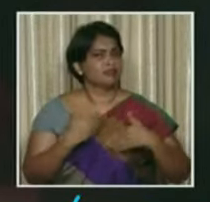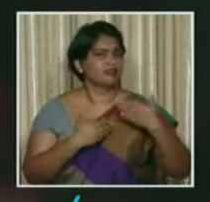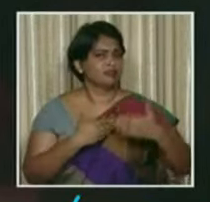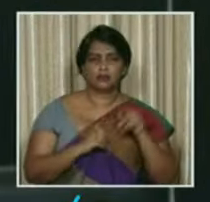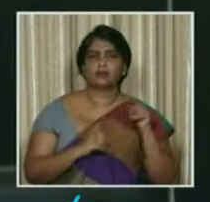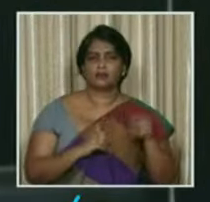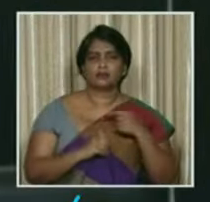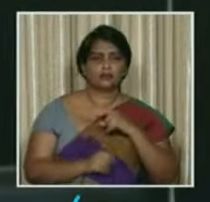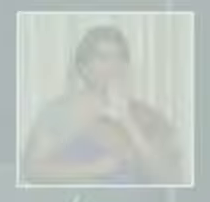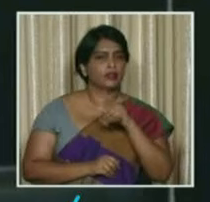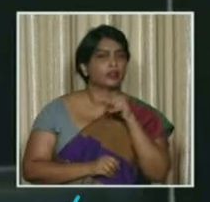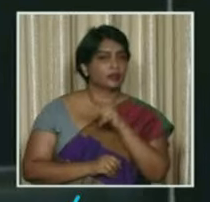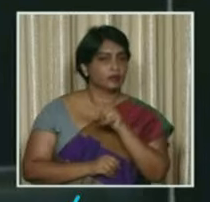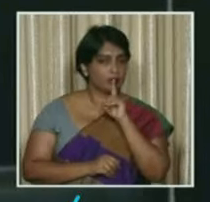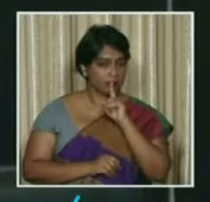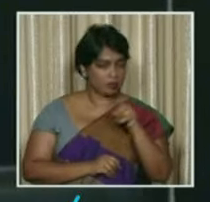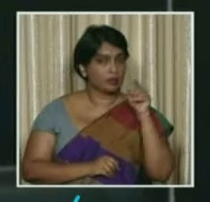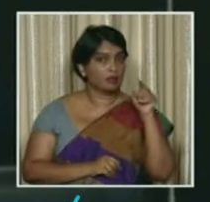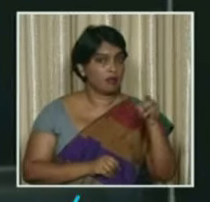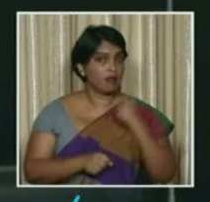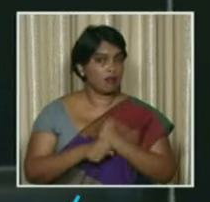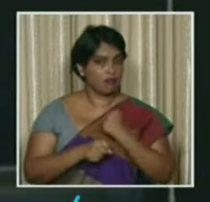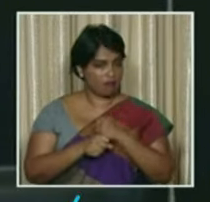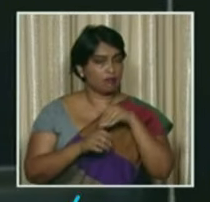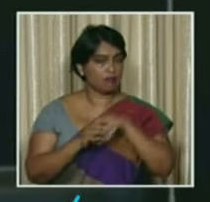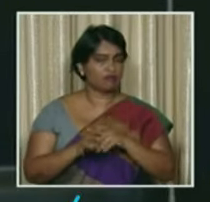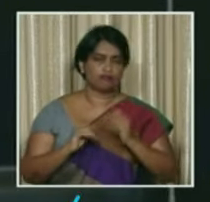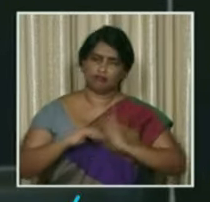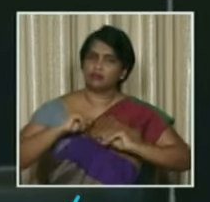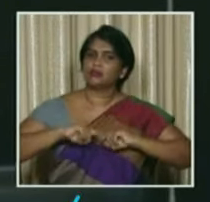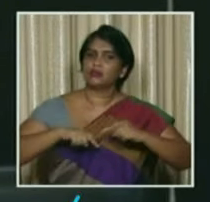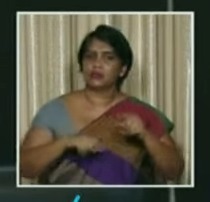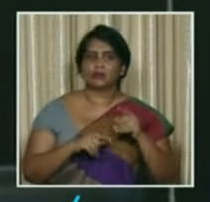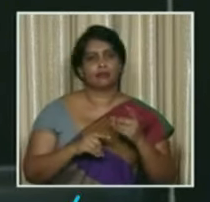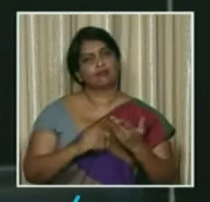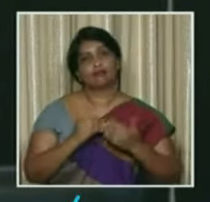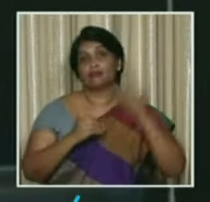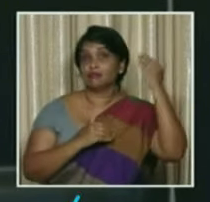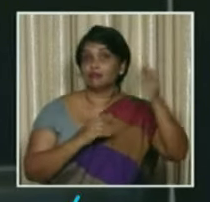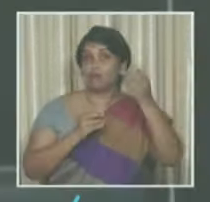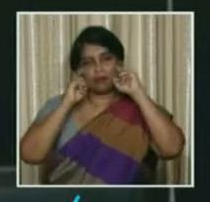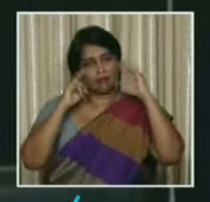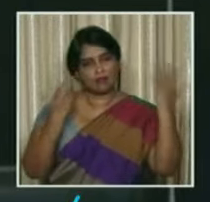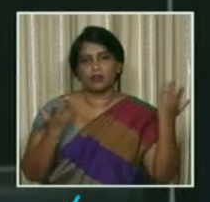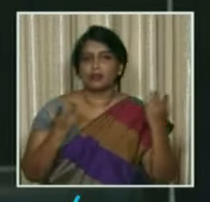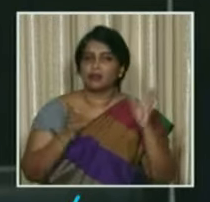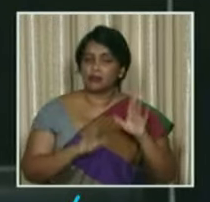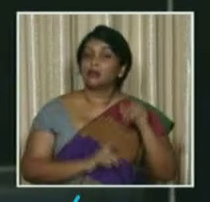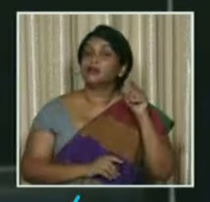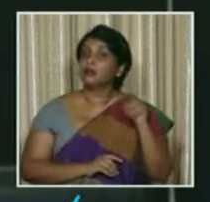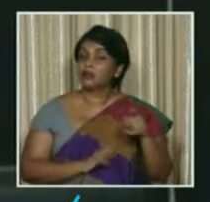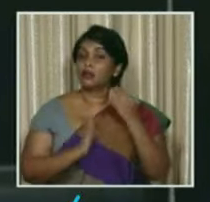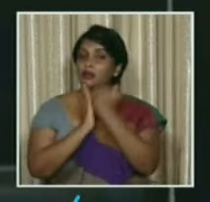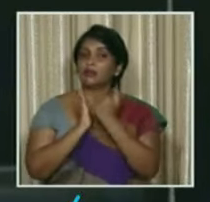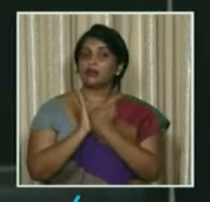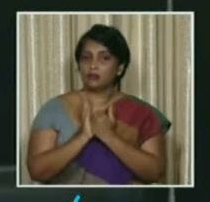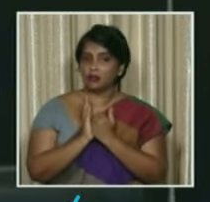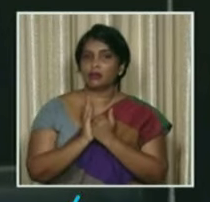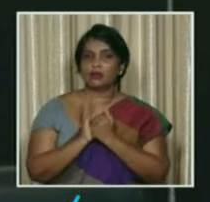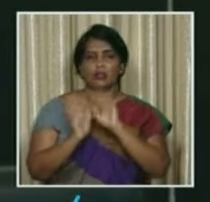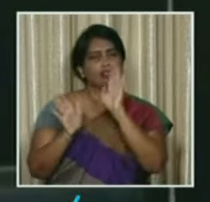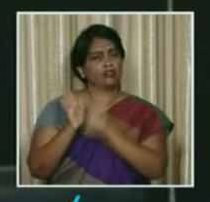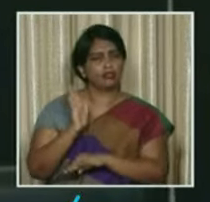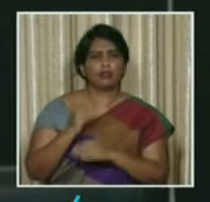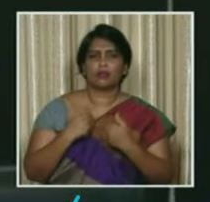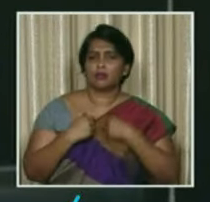ඉදි ගමනින් යන්නේ. එතුමා කිව්වා එතුමාගේ රජයක් යටතේ මේවට පියවර ගන්නවා කියලා. ඒකට නම් කොච්චර කල් යයිද කියලා මම දන්නේ නැහැ. ඒ නිසා එතුමාගේ ලයිස්තුවේ මේ මේක කපලා දාන්න